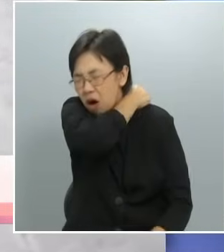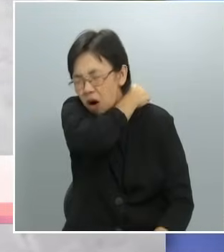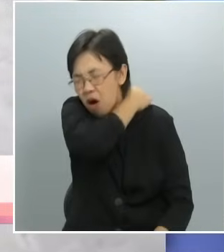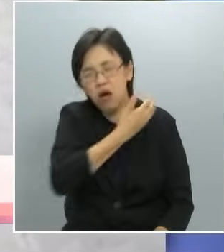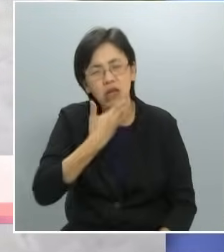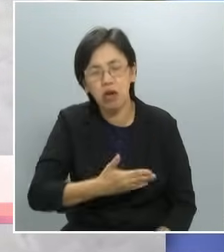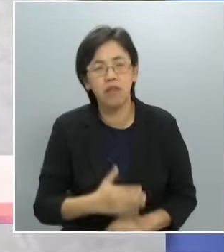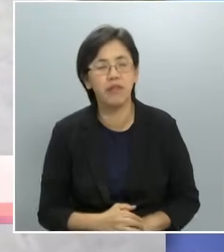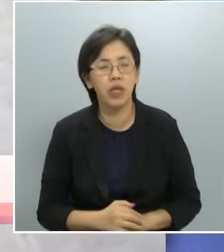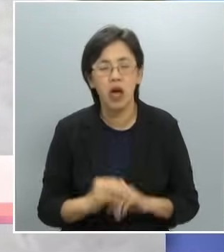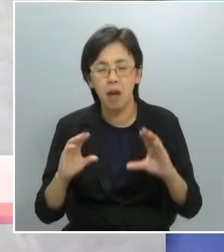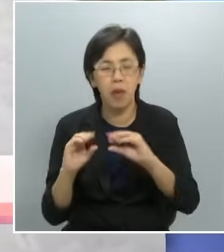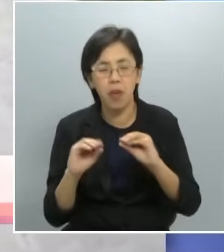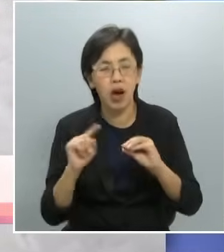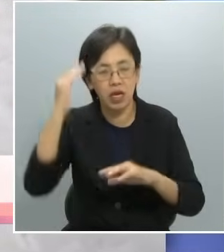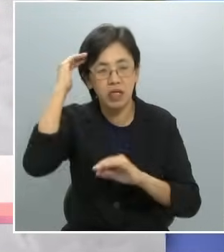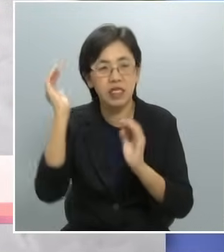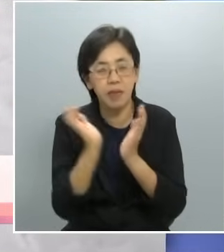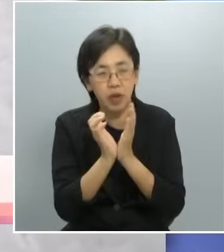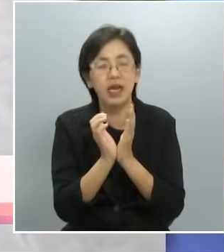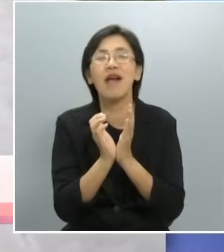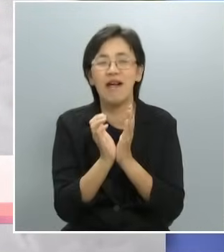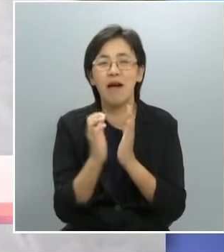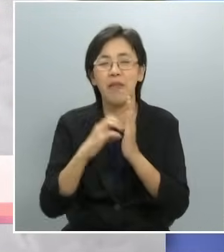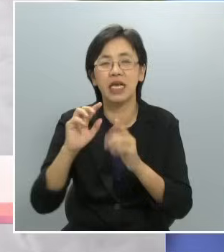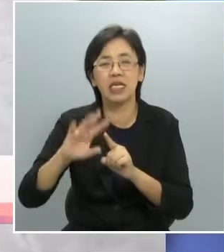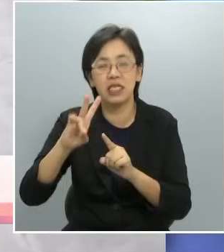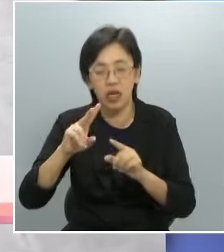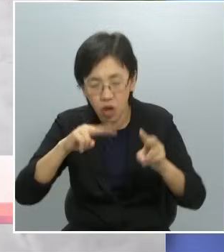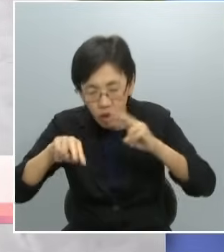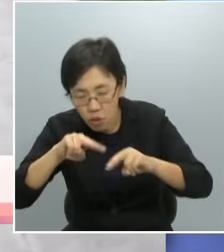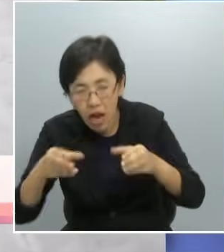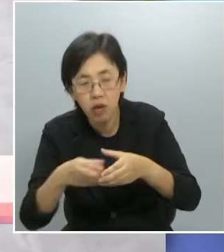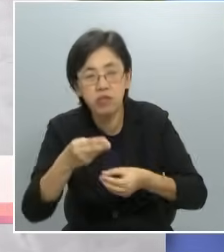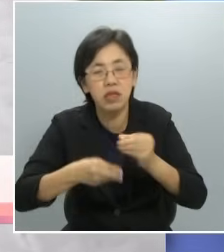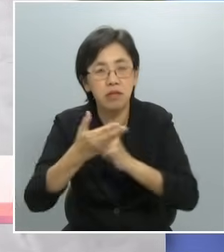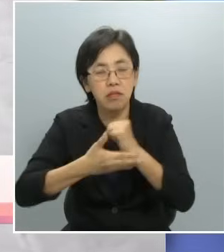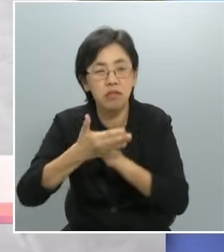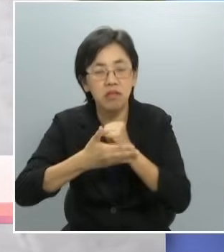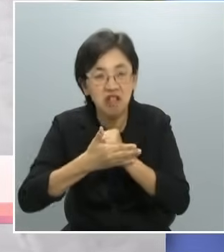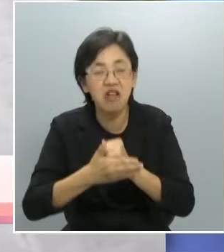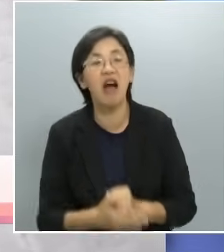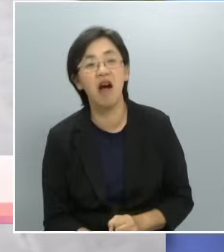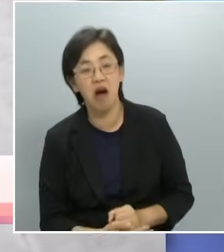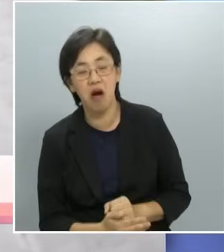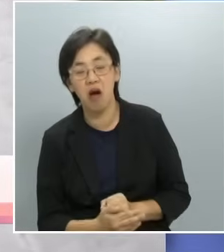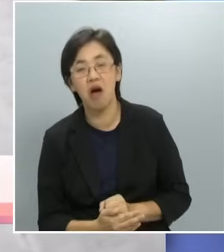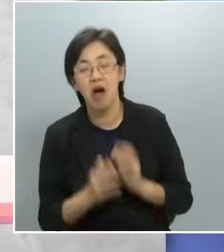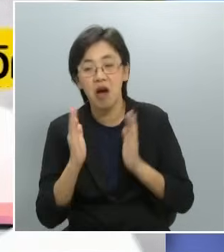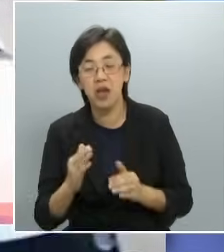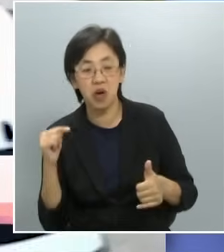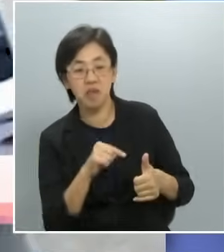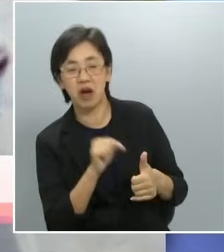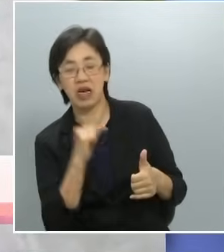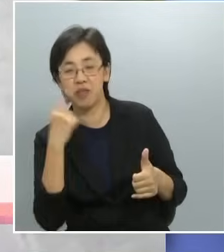ามีการพูดคุยกันบอกว่าเป็นตำรวจมาจากภาค7ติดตามกระบวนการค้ายาเสพติดอ้างว่าผู้ต้องหารายหนึ่งซัดทอดมาว่าเธ